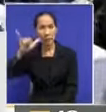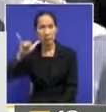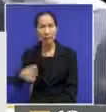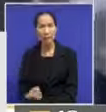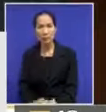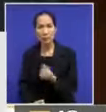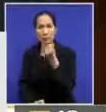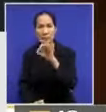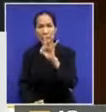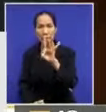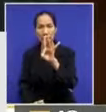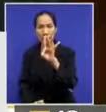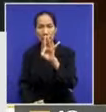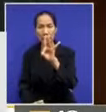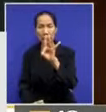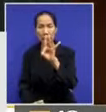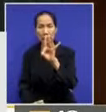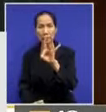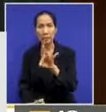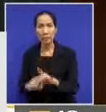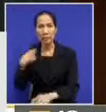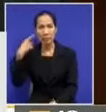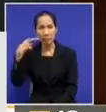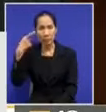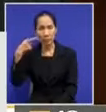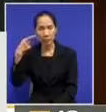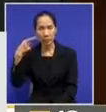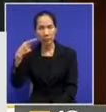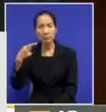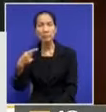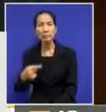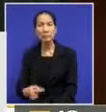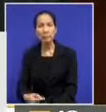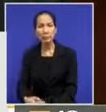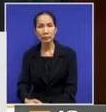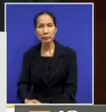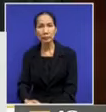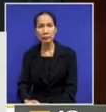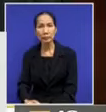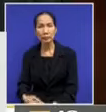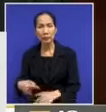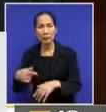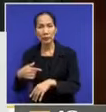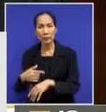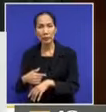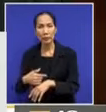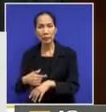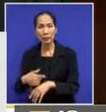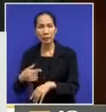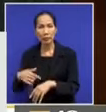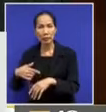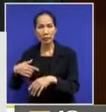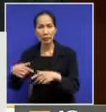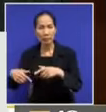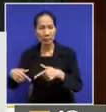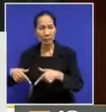ทธ์จันทร์โอชาครับ 18นางกอบกุลอาภากรณ อยุธยา